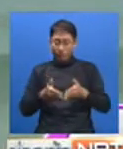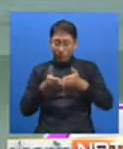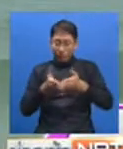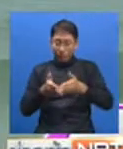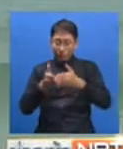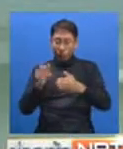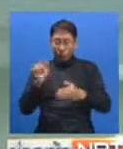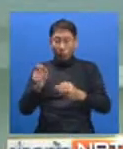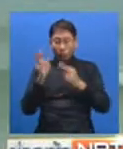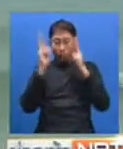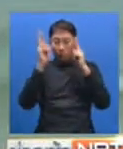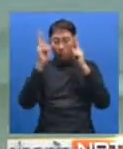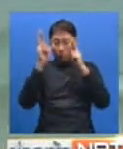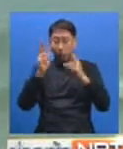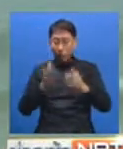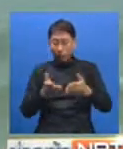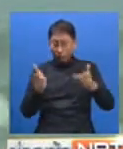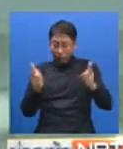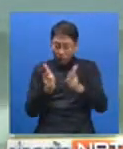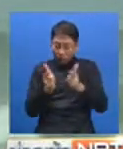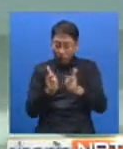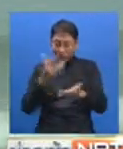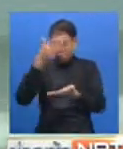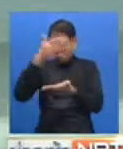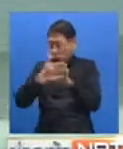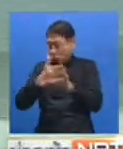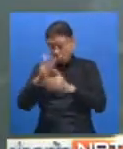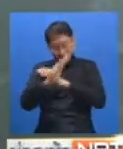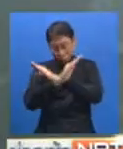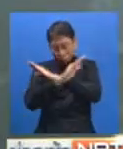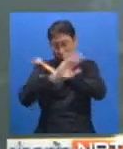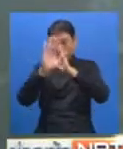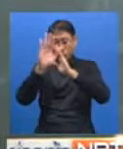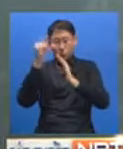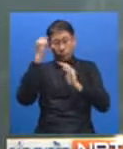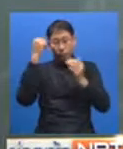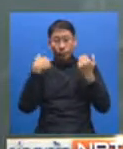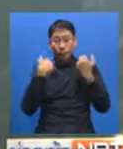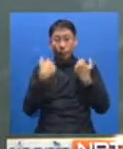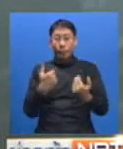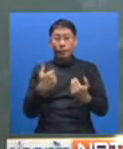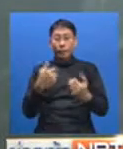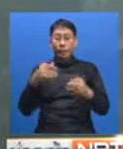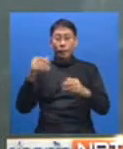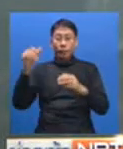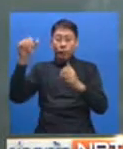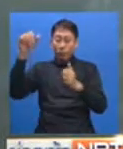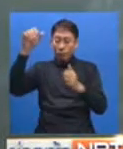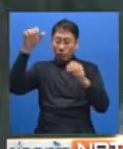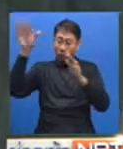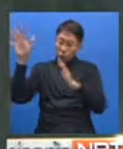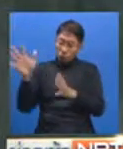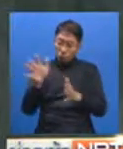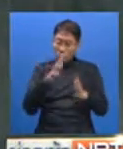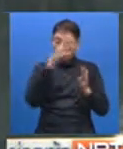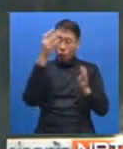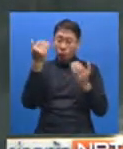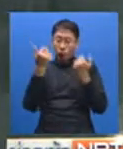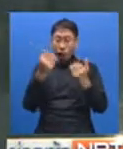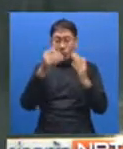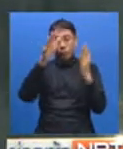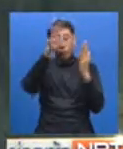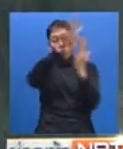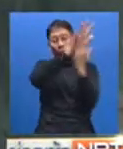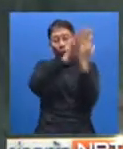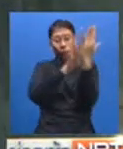ความระมัดระวังและเรือเล็กในทะเลอันดามันควรงดออกจากฝั่งส่วนที่บริเวณความกดอากาศสูงกำลังปานกลางปกคลุมประเทศไทย